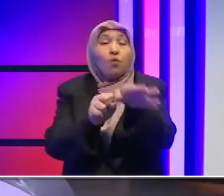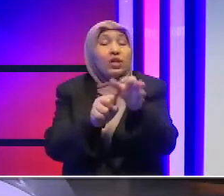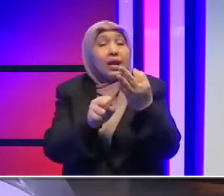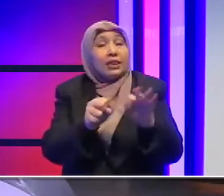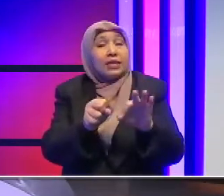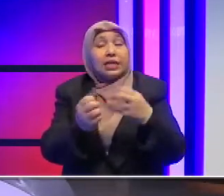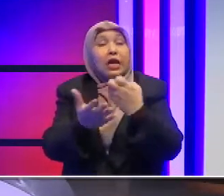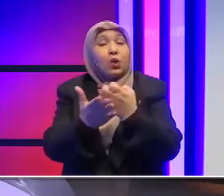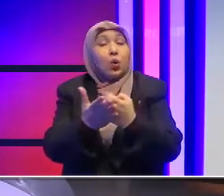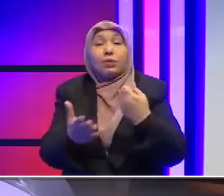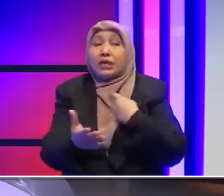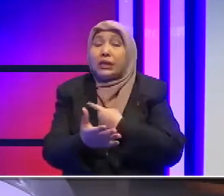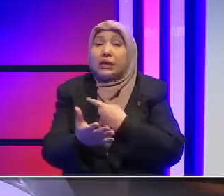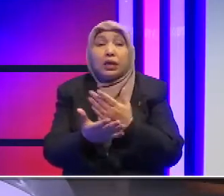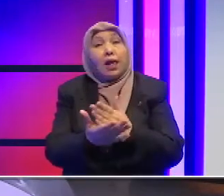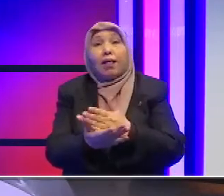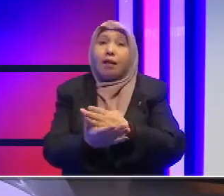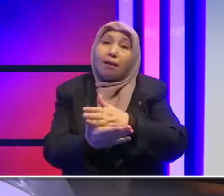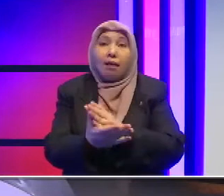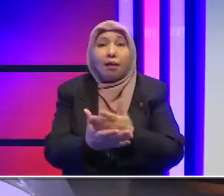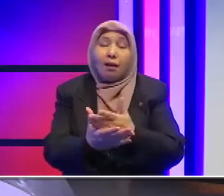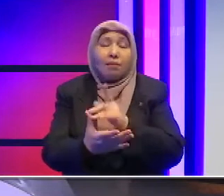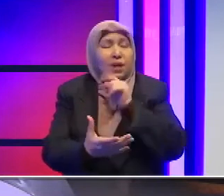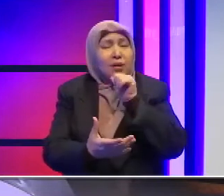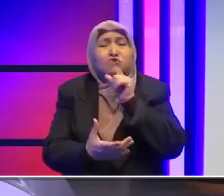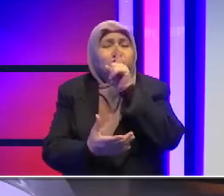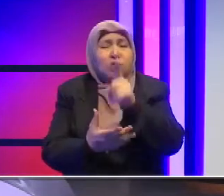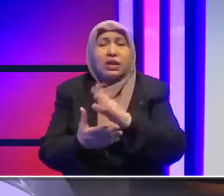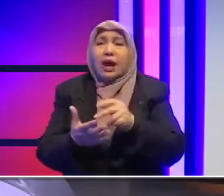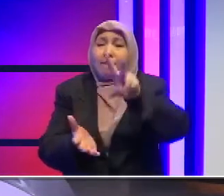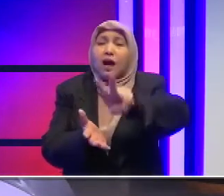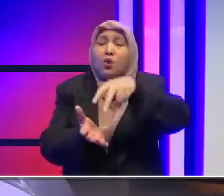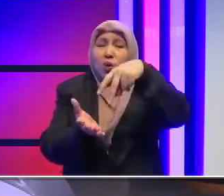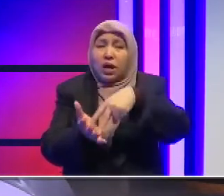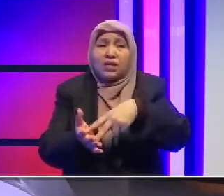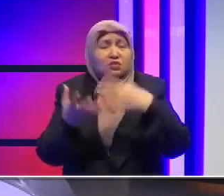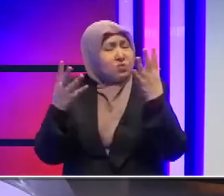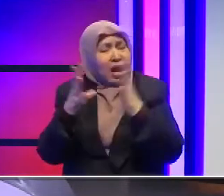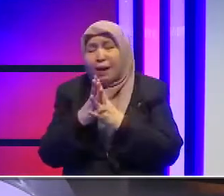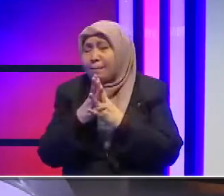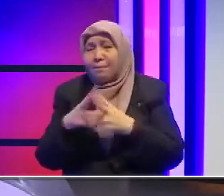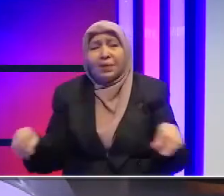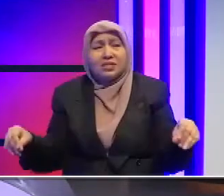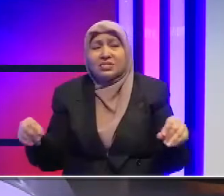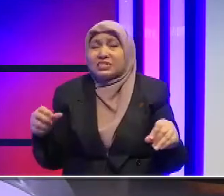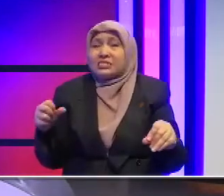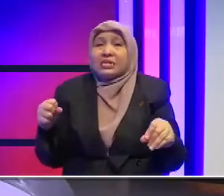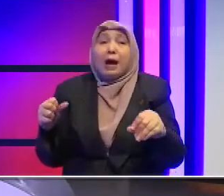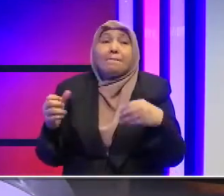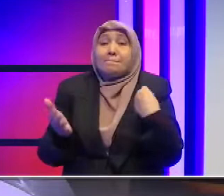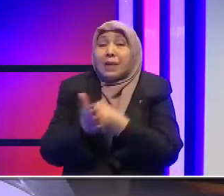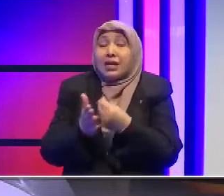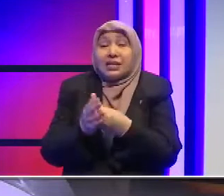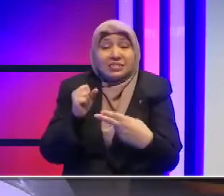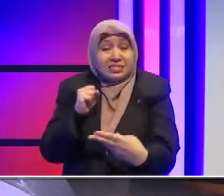ya, ekonomi kita dah tak berapa pasti lagi, nak bangkit balik bagi sebahagian dah habis dah, ustaz. Saving, simpanan dah habis,